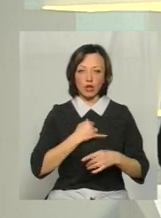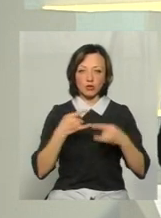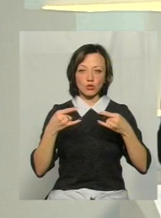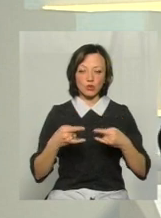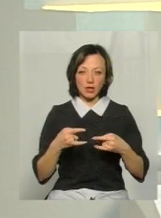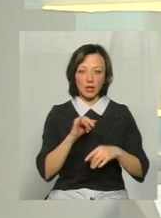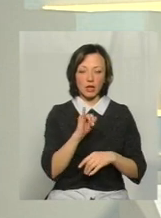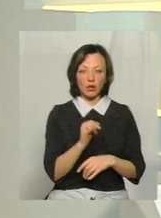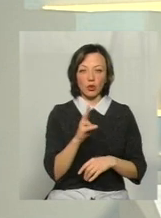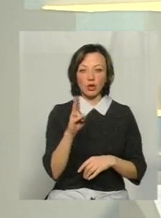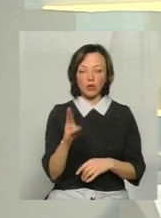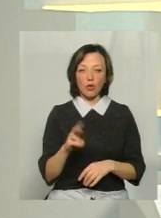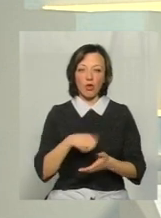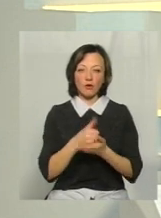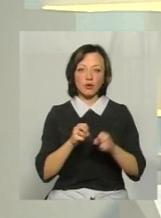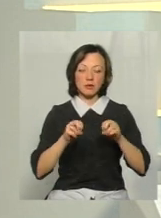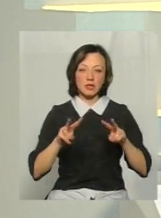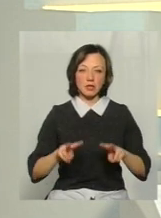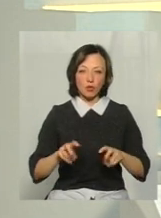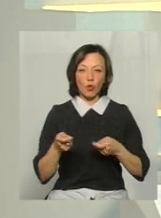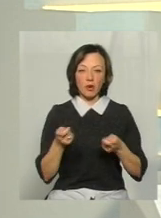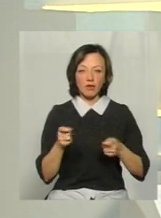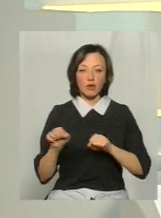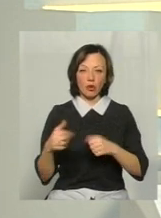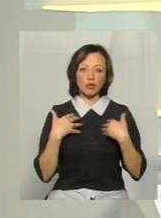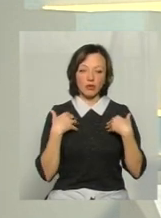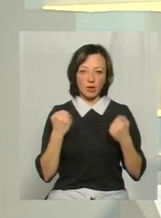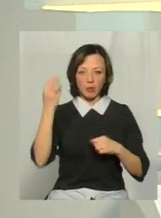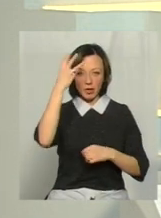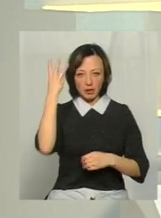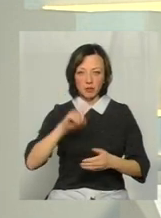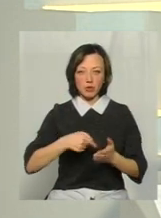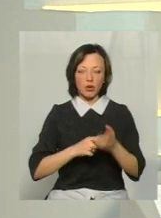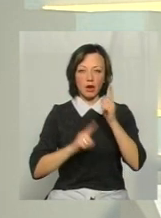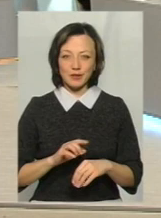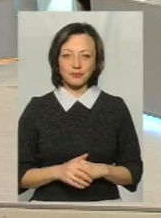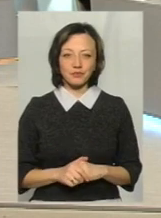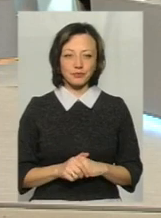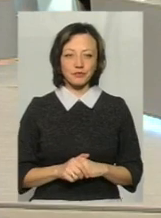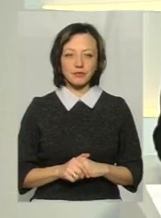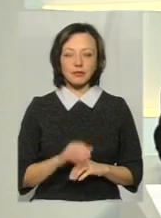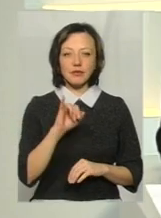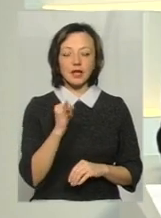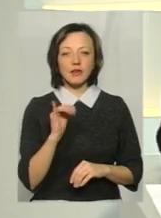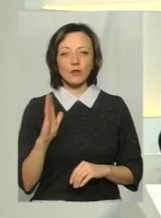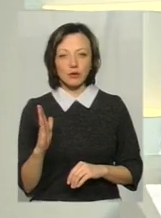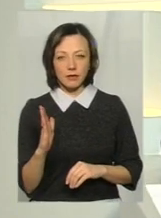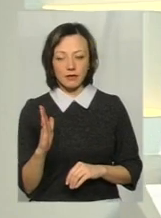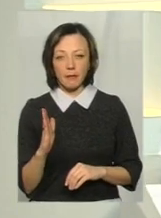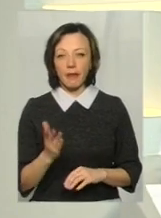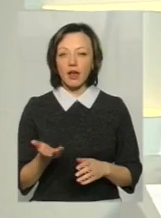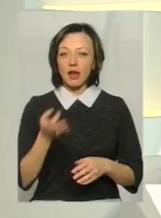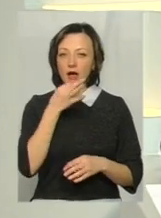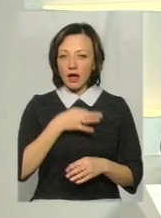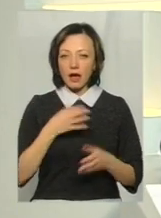студії Ірину Кондратюк, головного спеціаліста управління охорони здоров'я Хмельницької міської ради. Вітаю вас. Ірина Володимирівна, яка